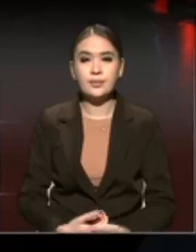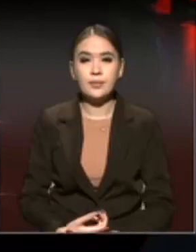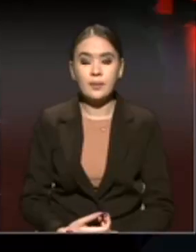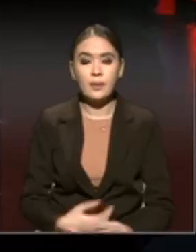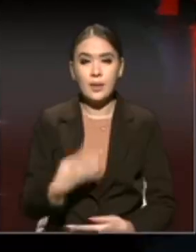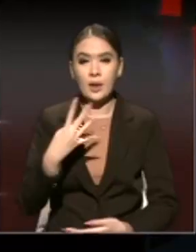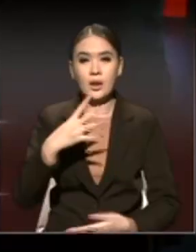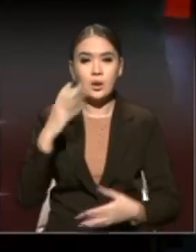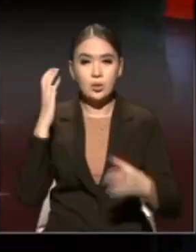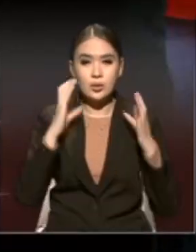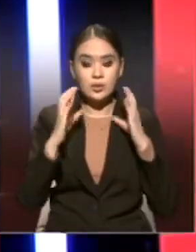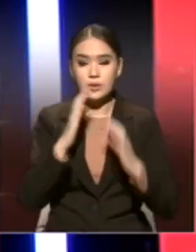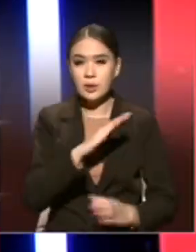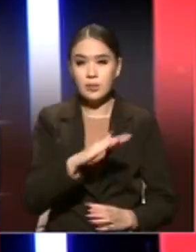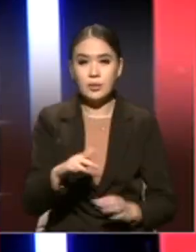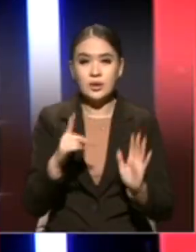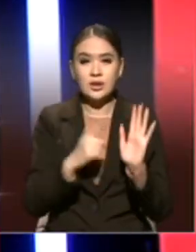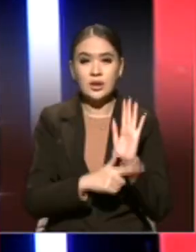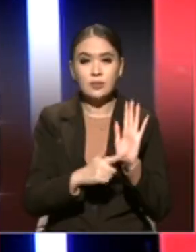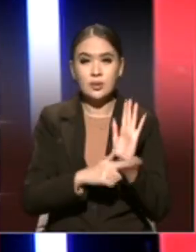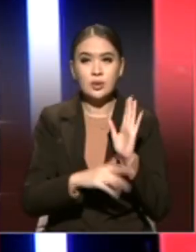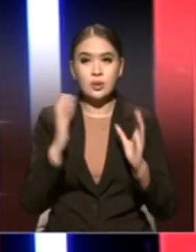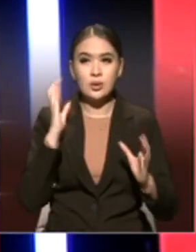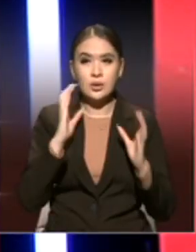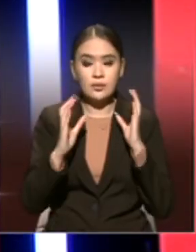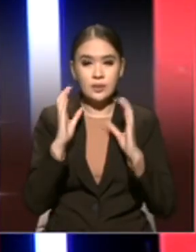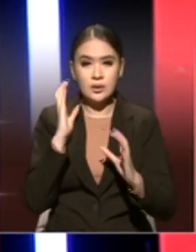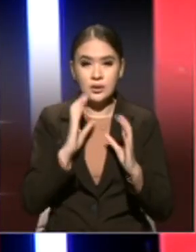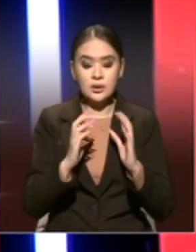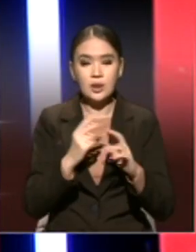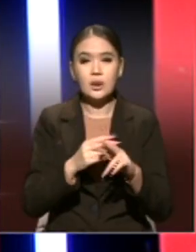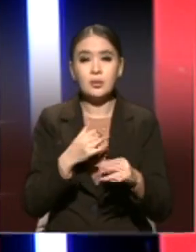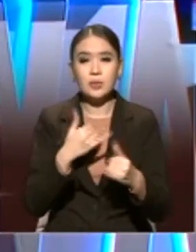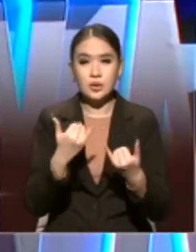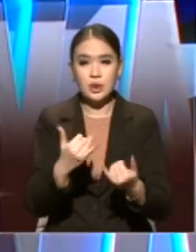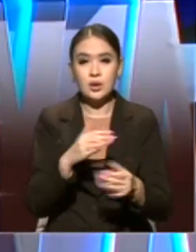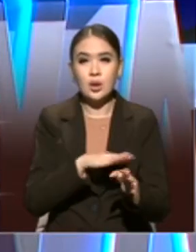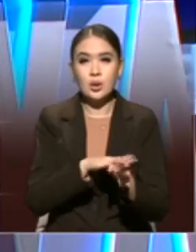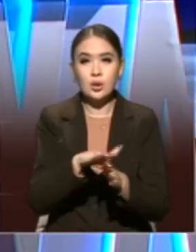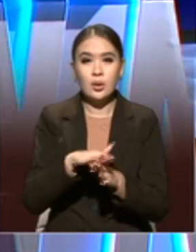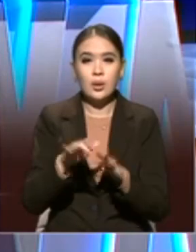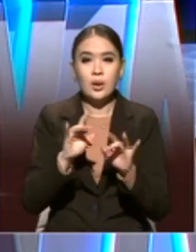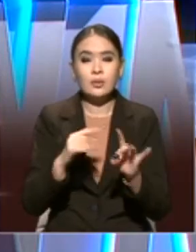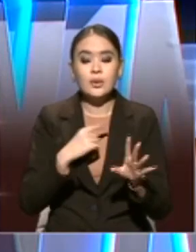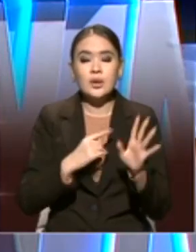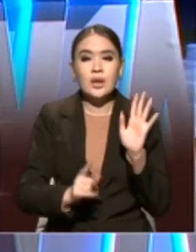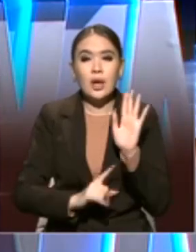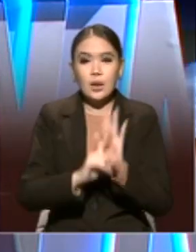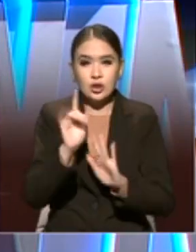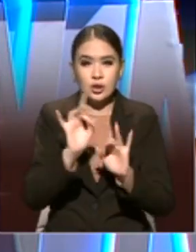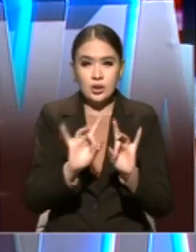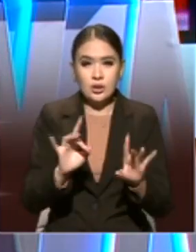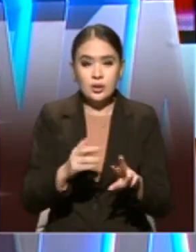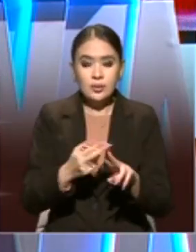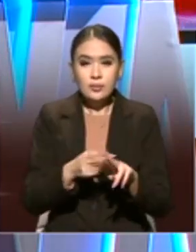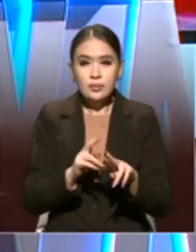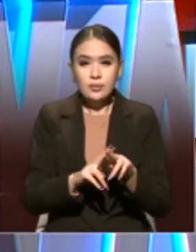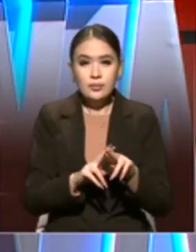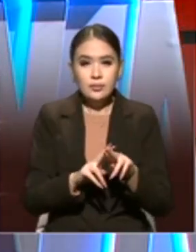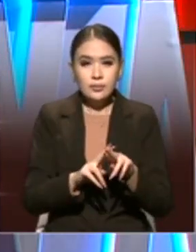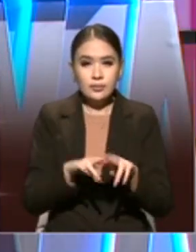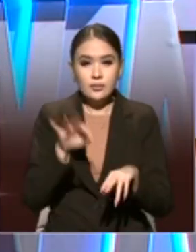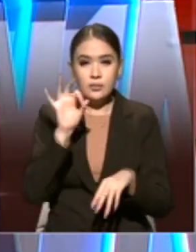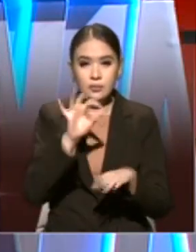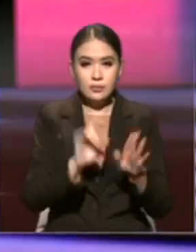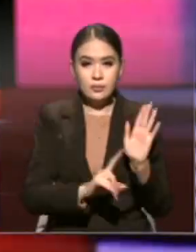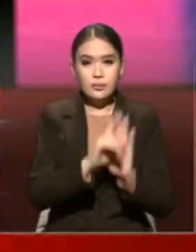қырық университет емес, 70 университет. Мен сізге қазір әрі қарай толықтырып айтамын. Міне, ең бастапқысын айтып атырмын. Біз қазан айында 40-тан астам